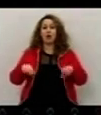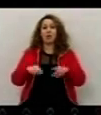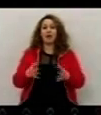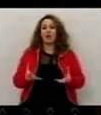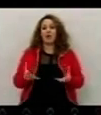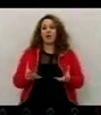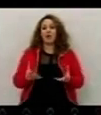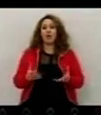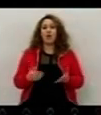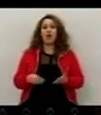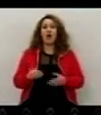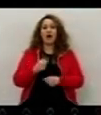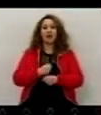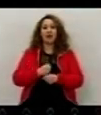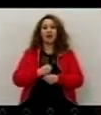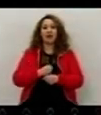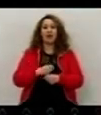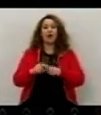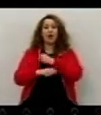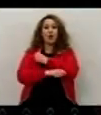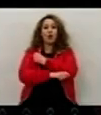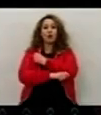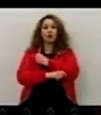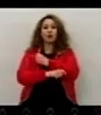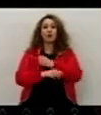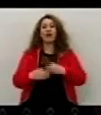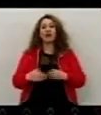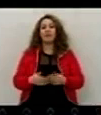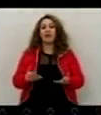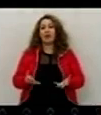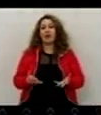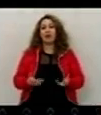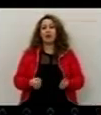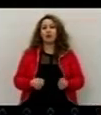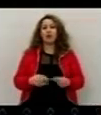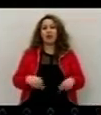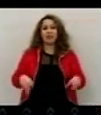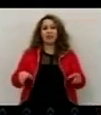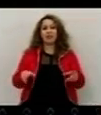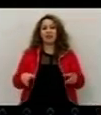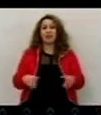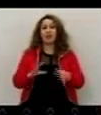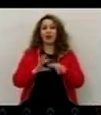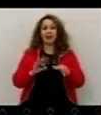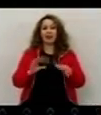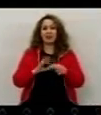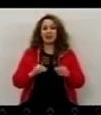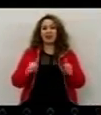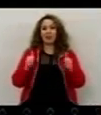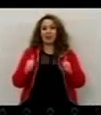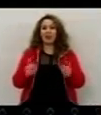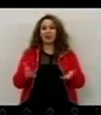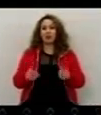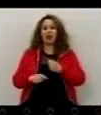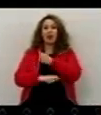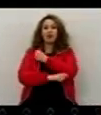الطاقات المتجددة خاصة في المناطق الصحراوية. ولا يسعني في هذا المقام وبغرض التوضيح بأن المناطق الصحراوية